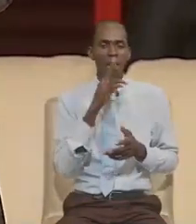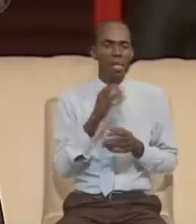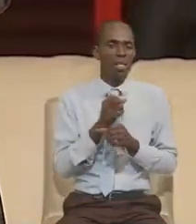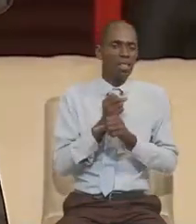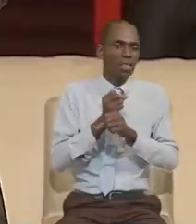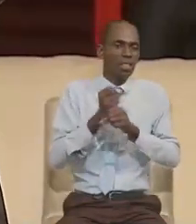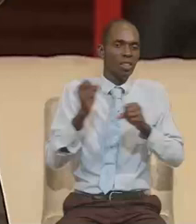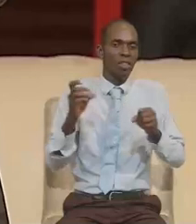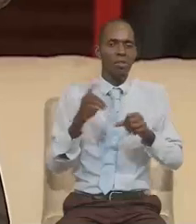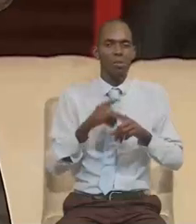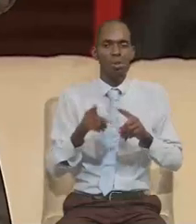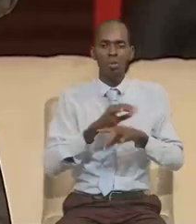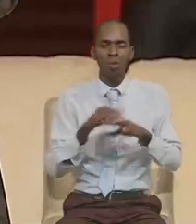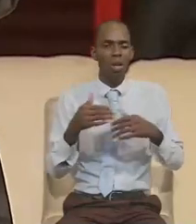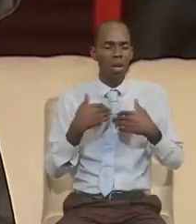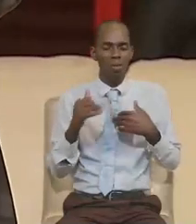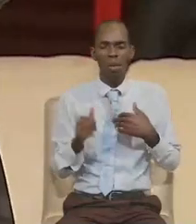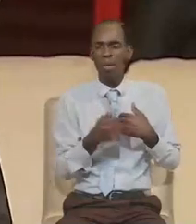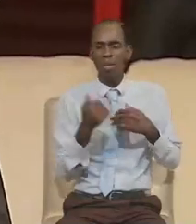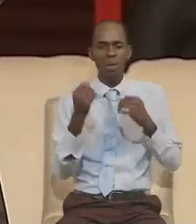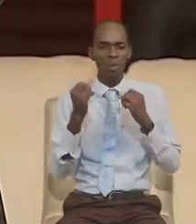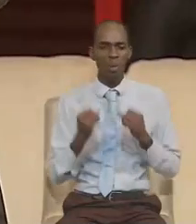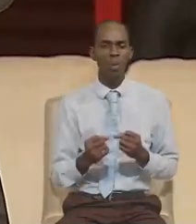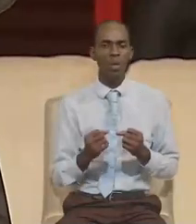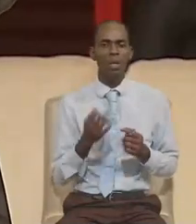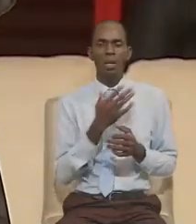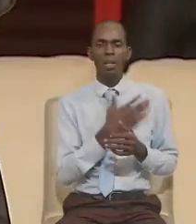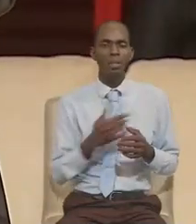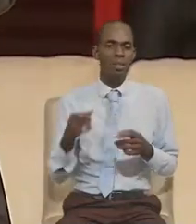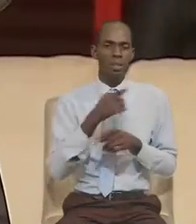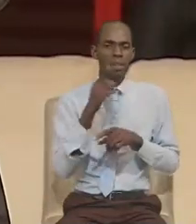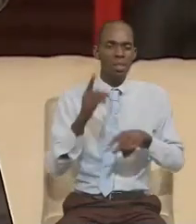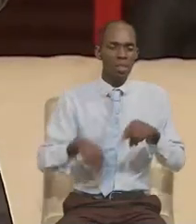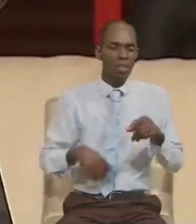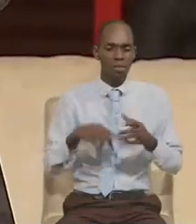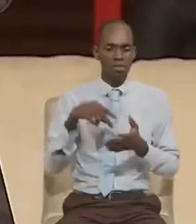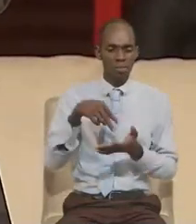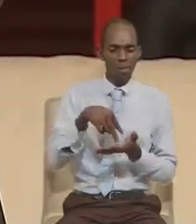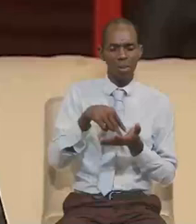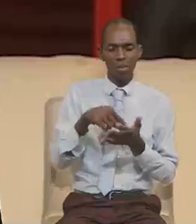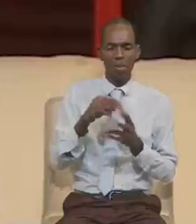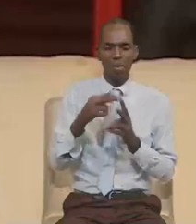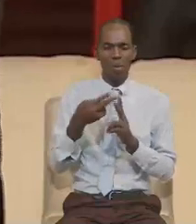de fortification, qu'ils ne peuvent pas tenir, ils ne peuvent pas résister à la persécution.